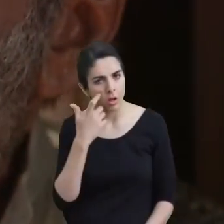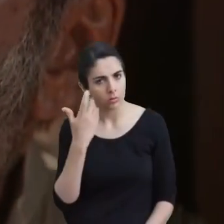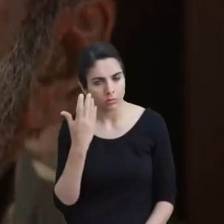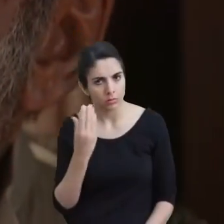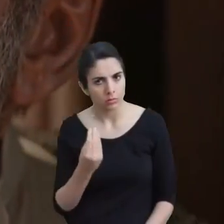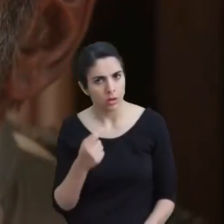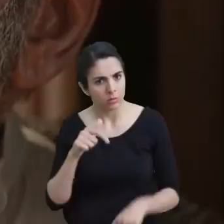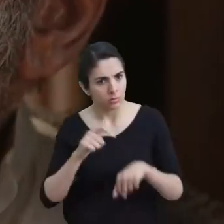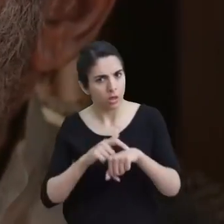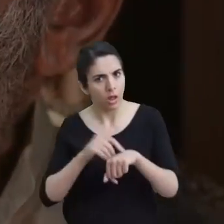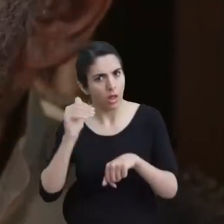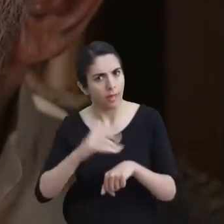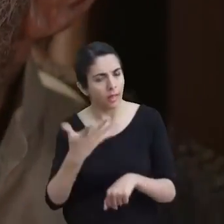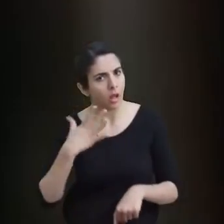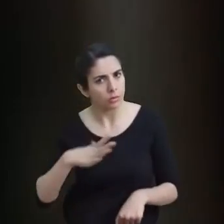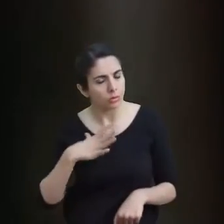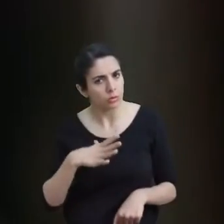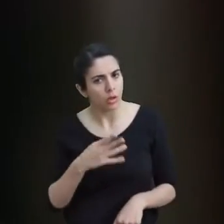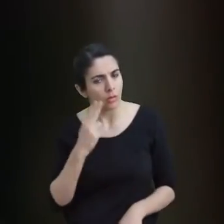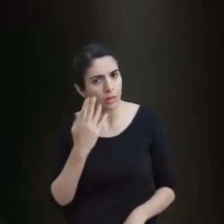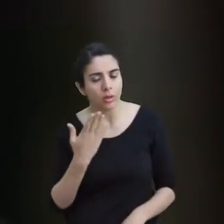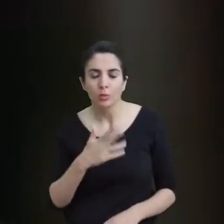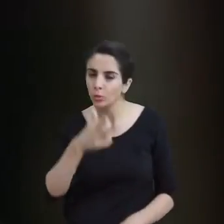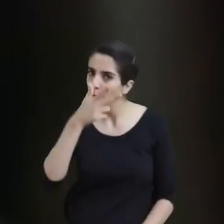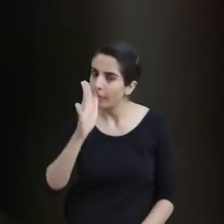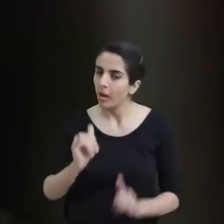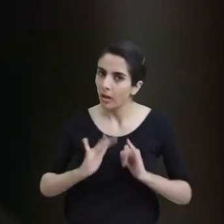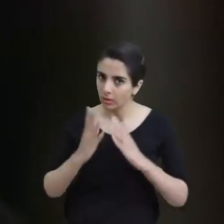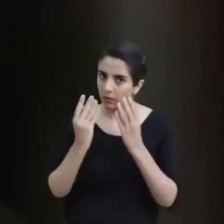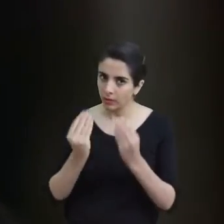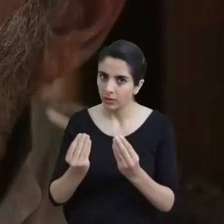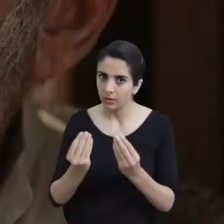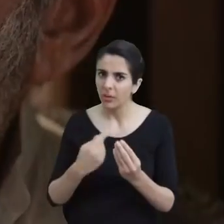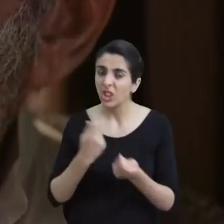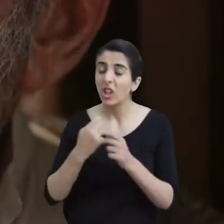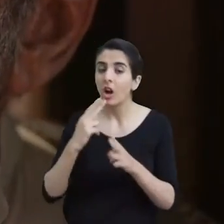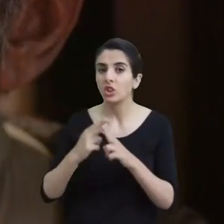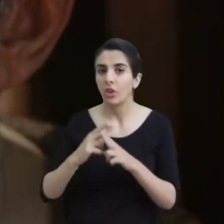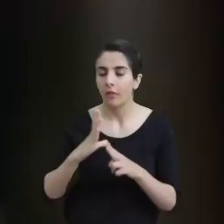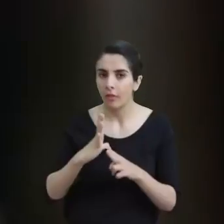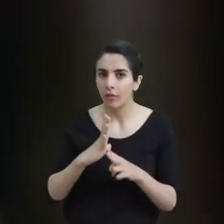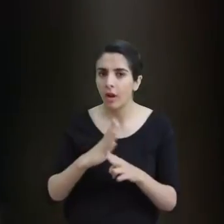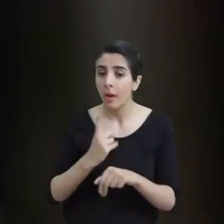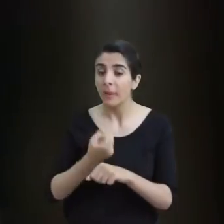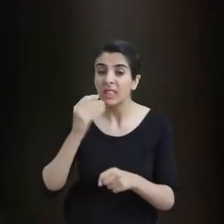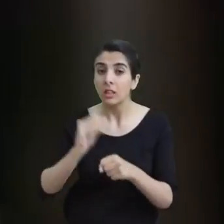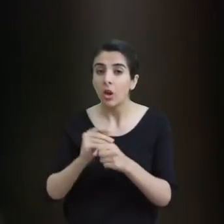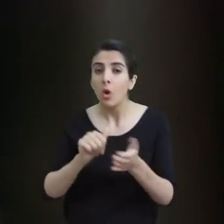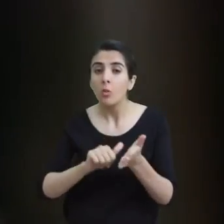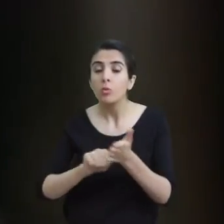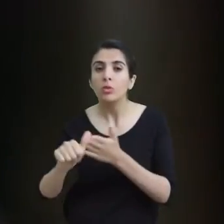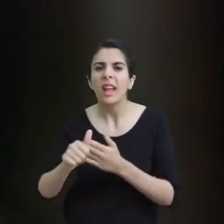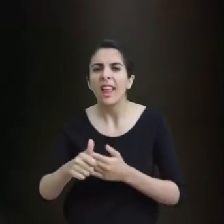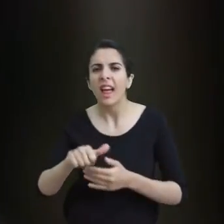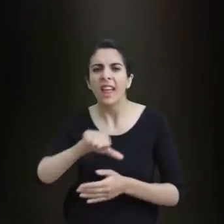Hayırdır? Bu saatte ne istersin Müşir Efendi? Kusura kalma, rahatsız ettik. İşimiz acil. Bir saat içinde bütün